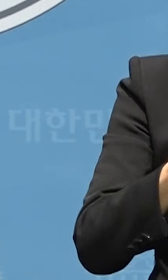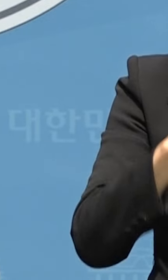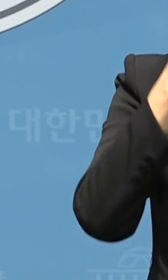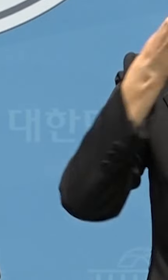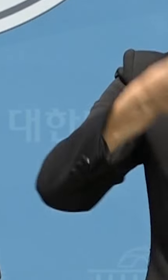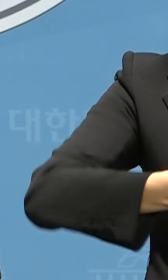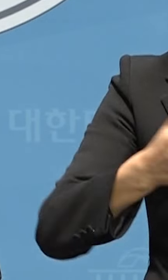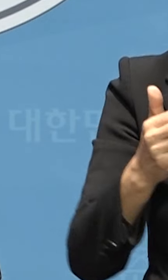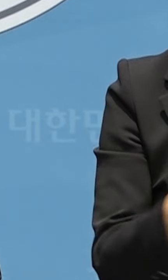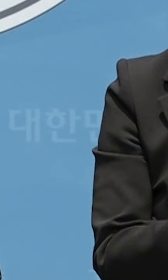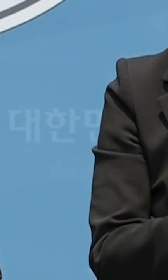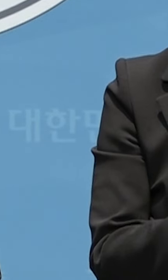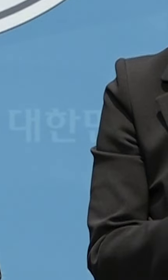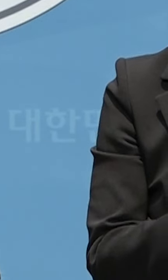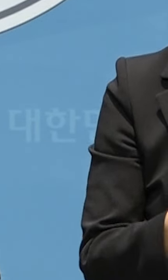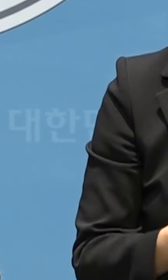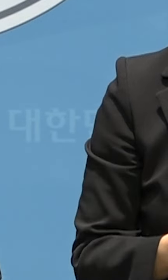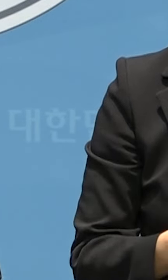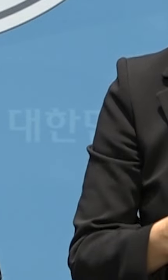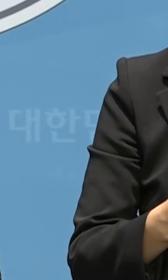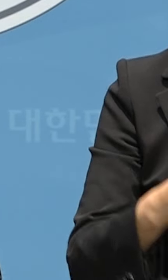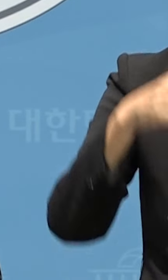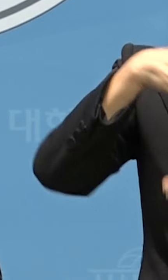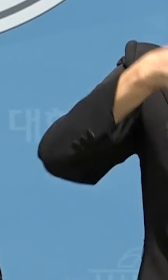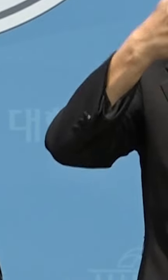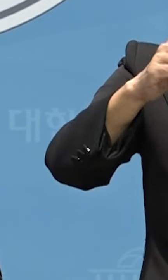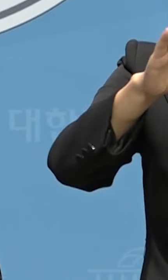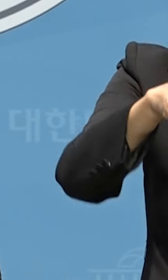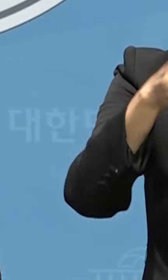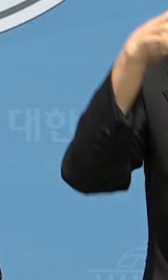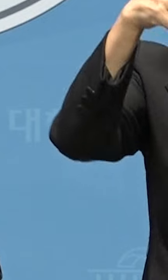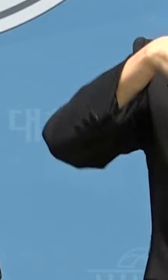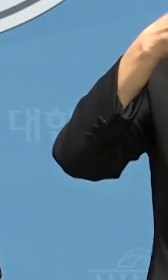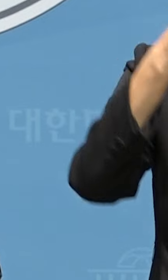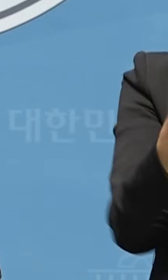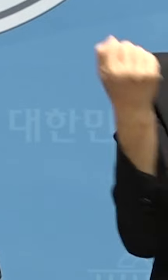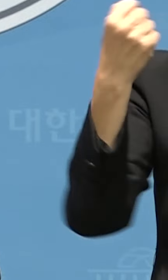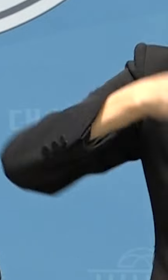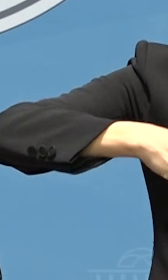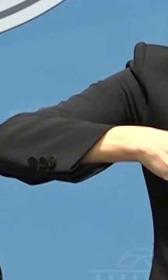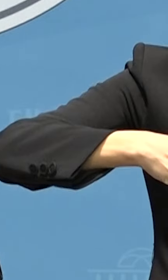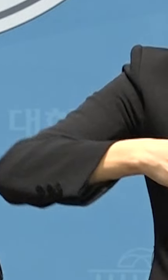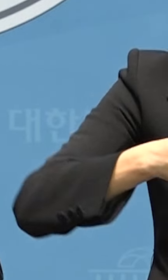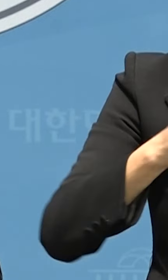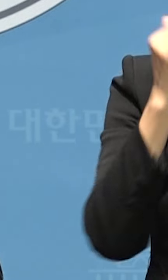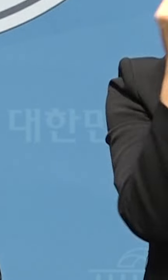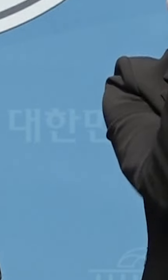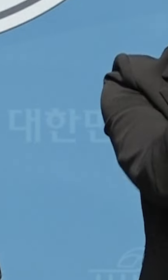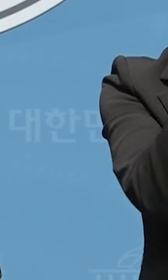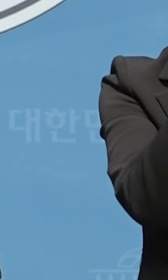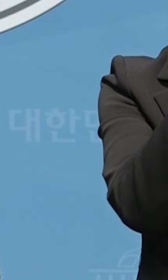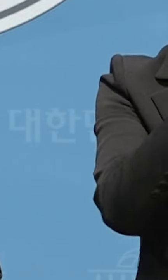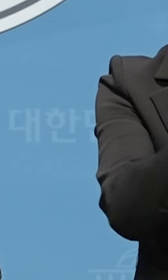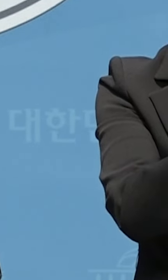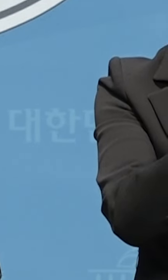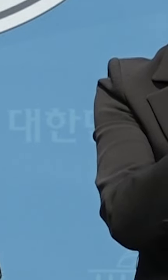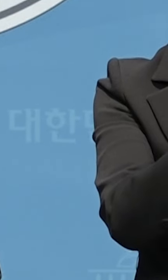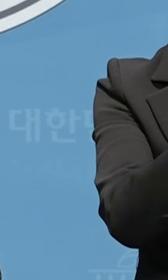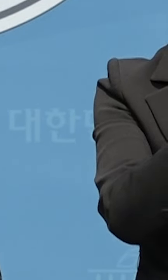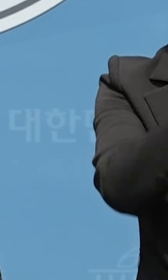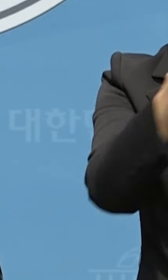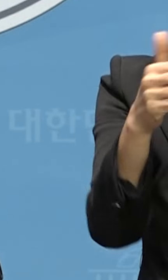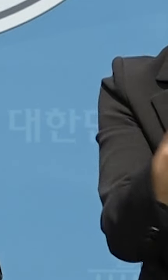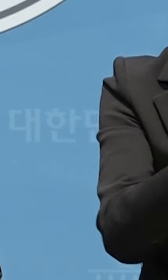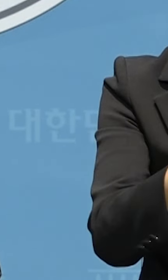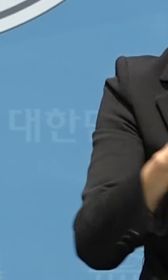것과 총선 경선 과정에서 선거법을 위반하며 여론조작에 관여했다는 것입니다. 분명히